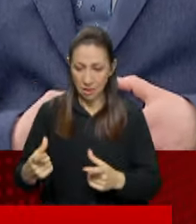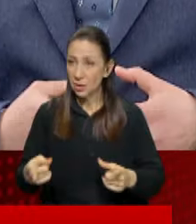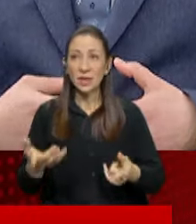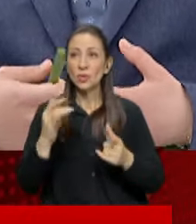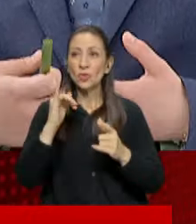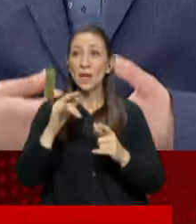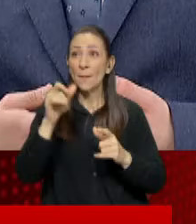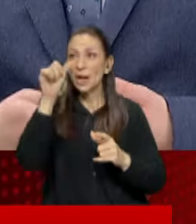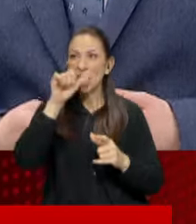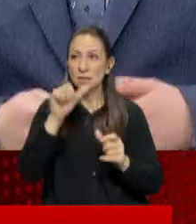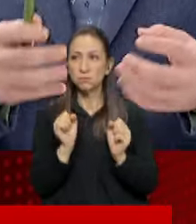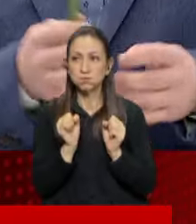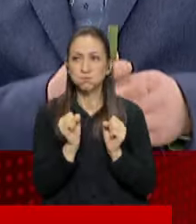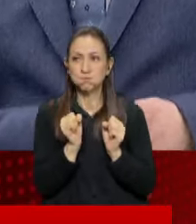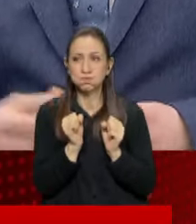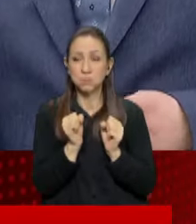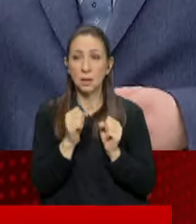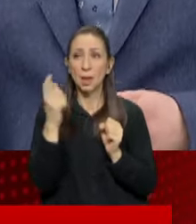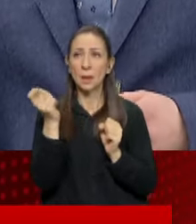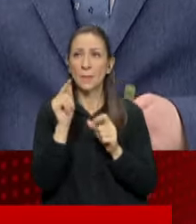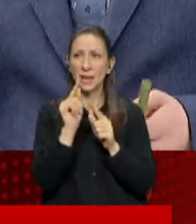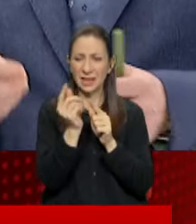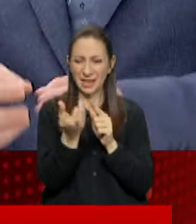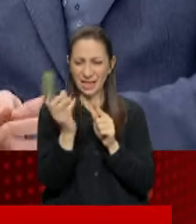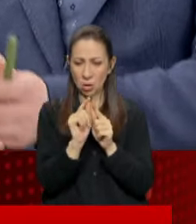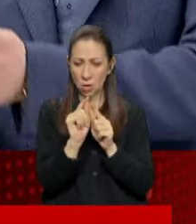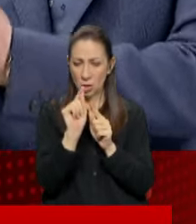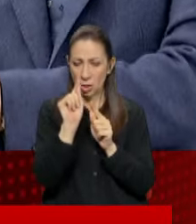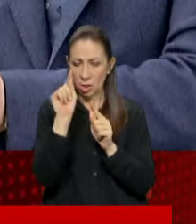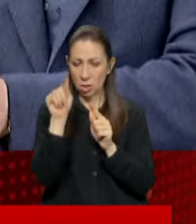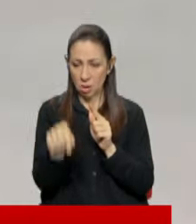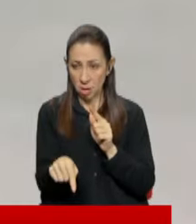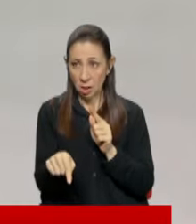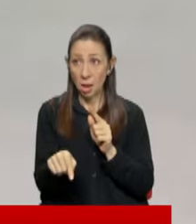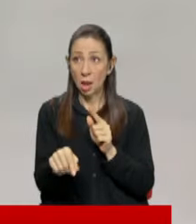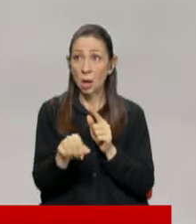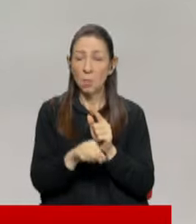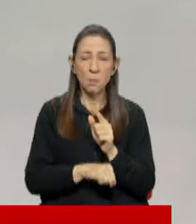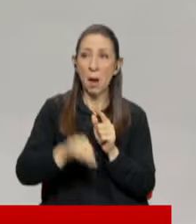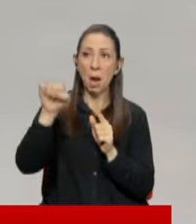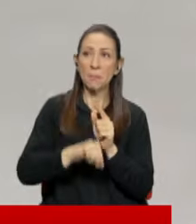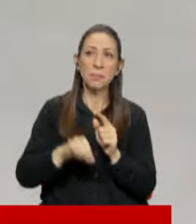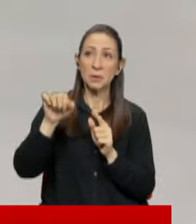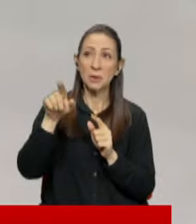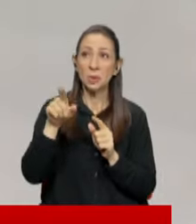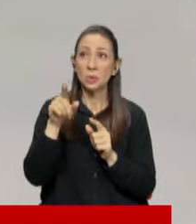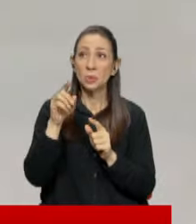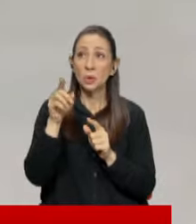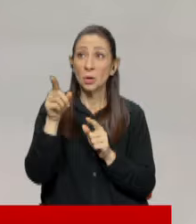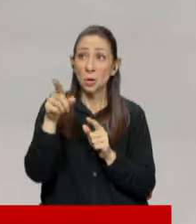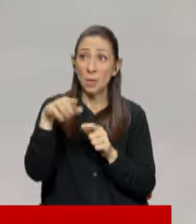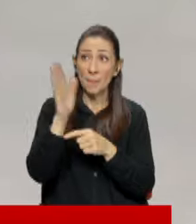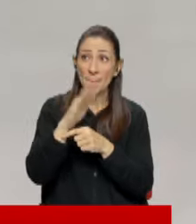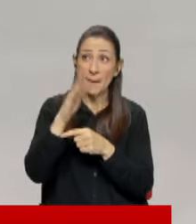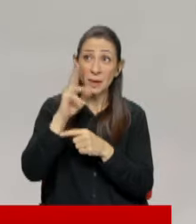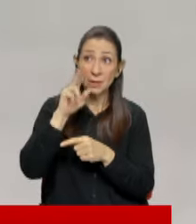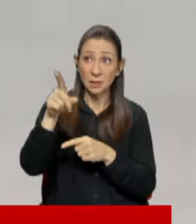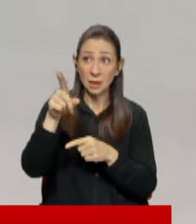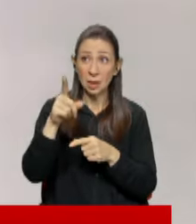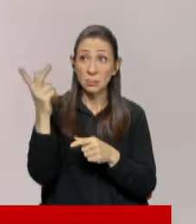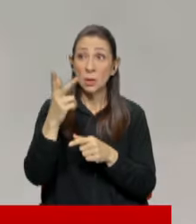Orada bir metan gazı birikmesi var. O meşaleden bir kıvılcım rögar kapağına inince ardından işte patlama yaşanıyor. O rögar kapakları